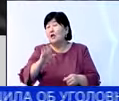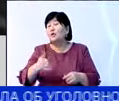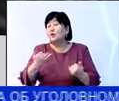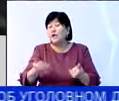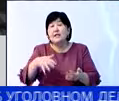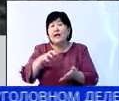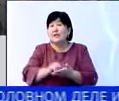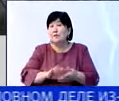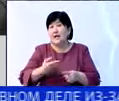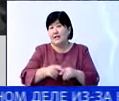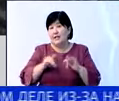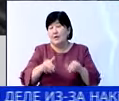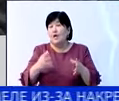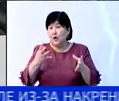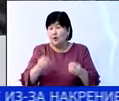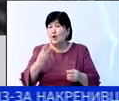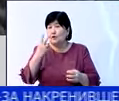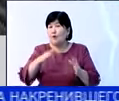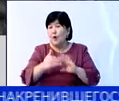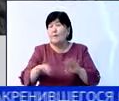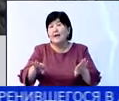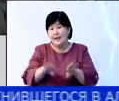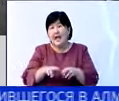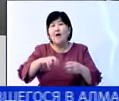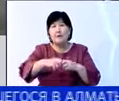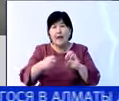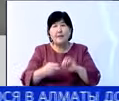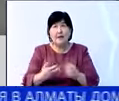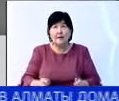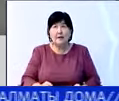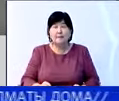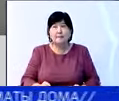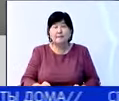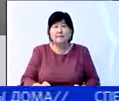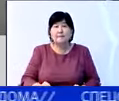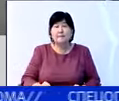не занимаются этим делом. Еще в двух аулах такая же проблема.